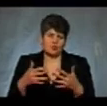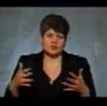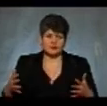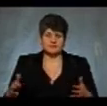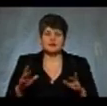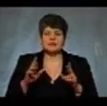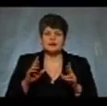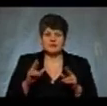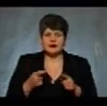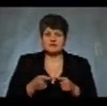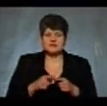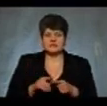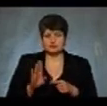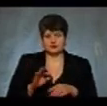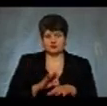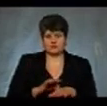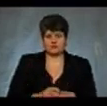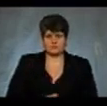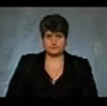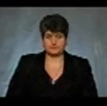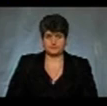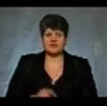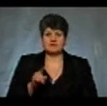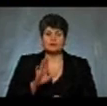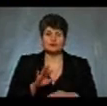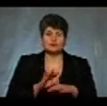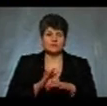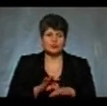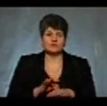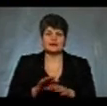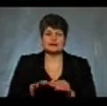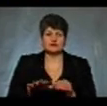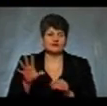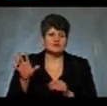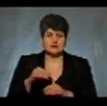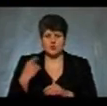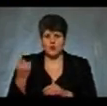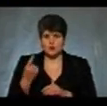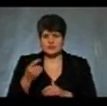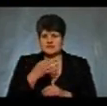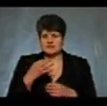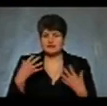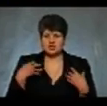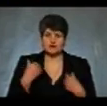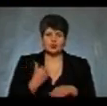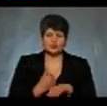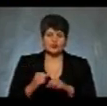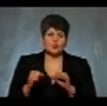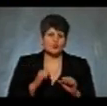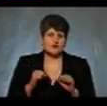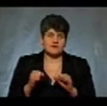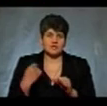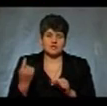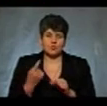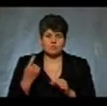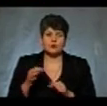як безпосередньо він буде проходити. Він буде проходити на території всієї області. Як сказав начальник головного управління